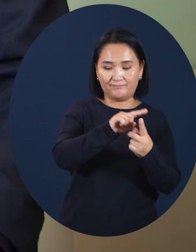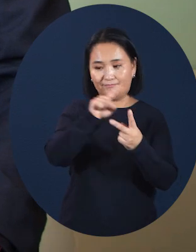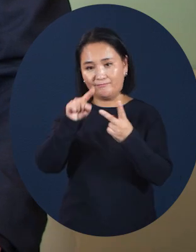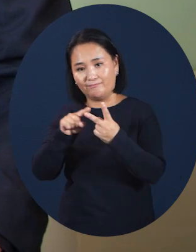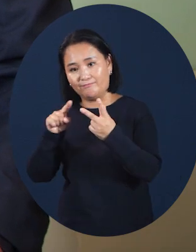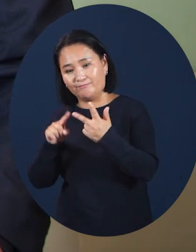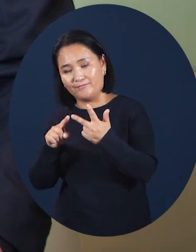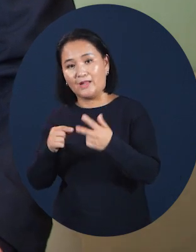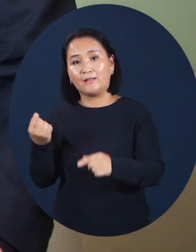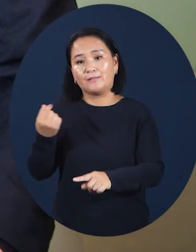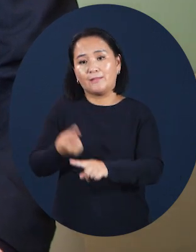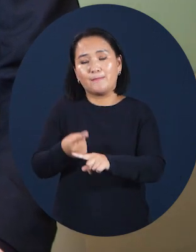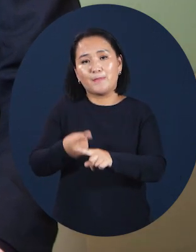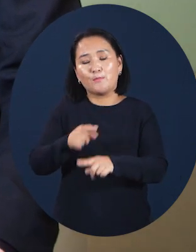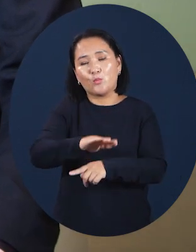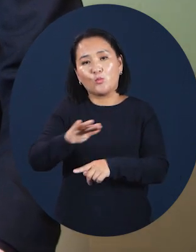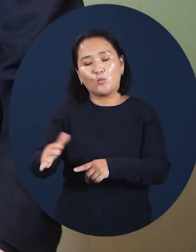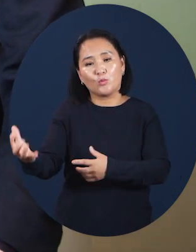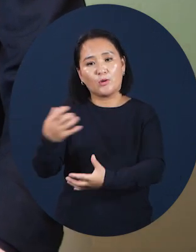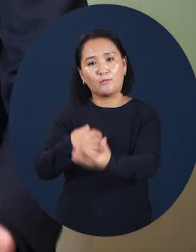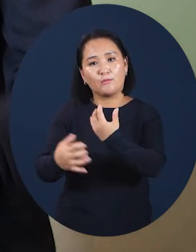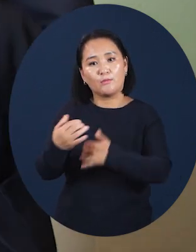2 хүүхд нэмээд тэгээд